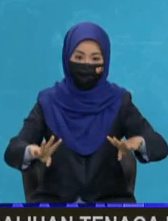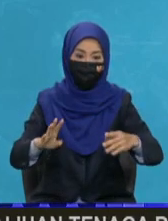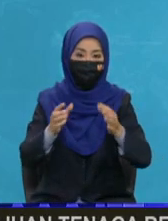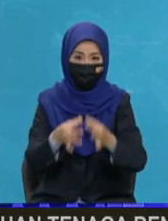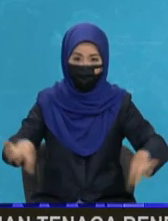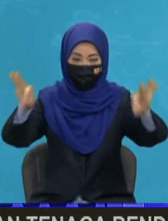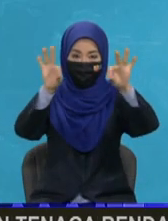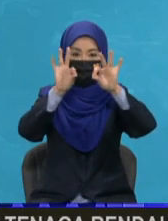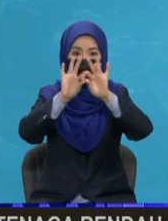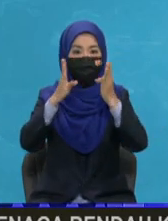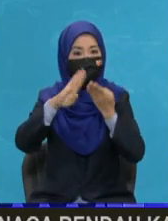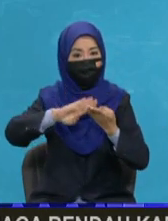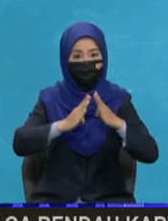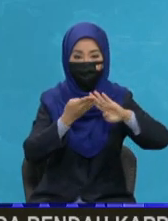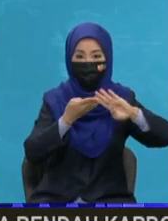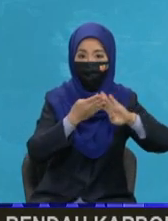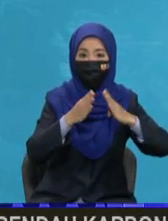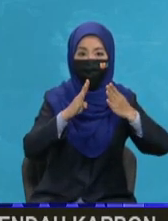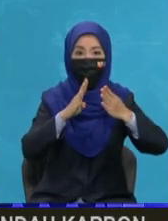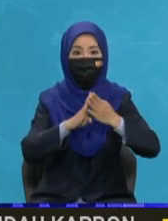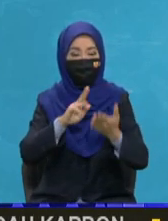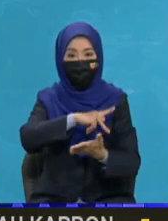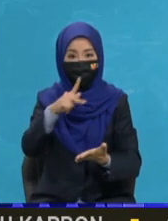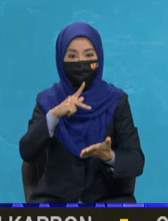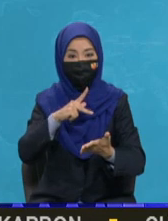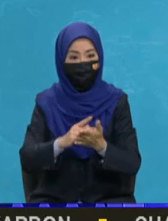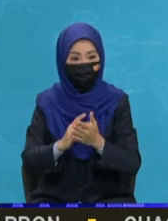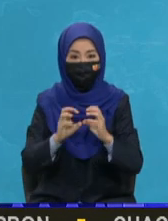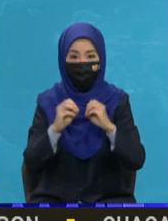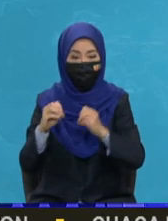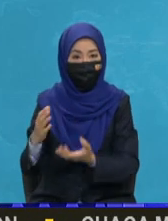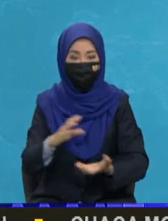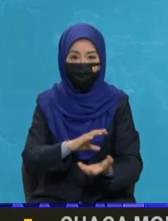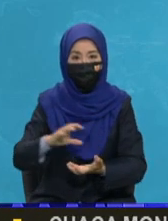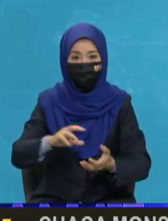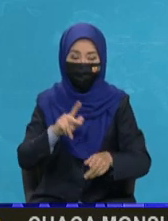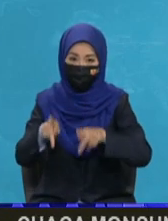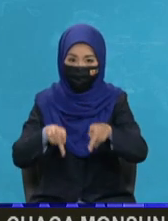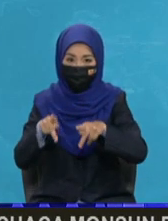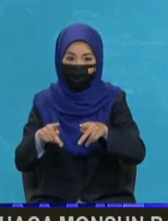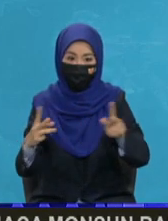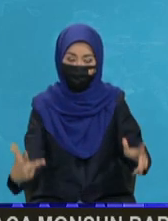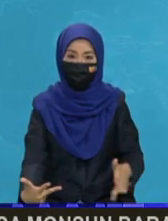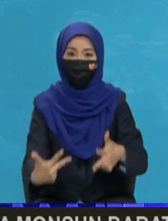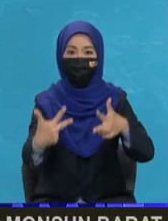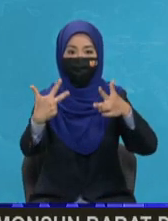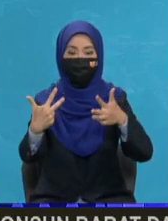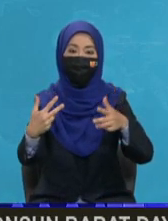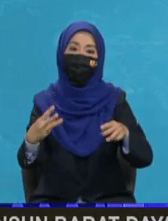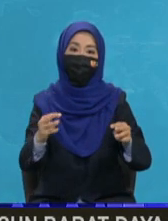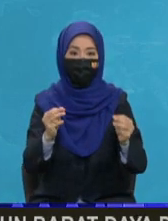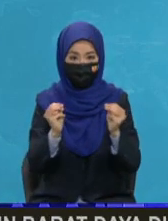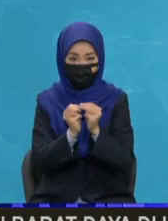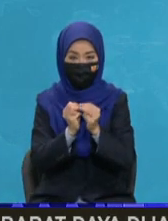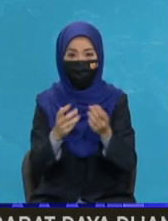community yang berpusatkan dan berorientasikan penduduk diadakan secara Maya mesyuarat turut dipengaruhi